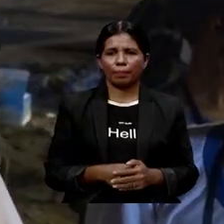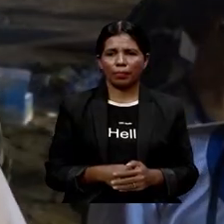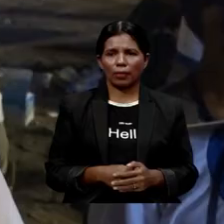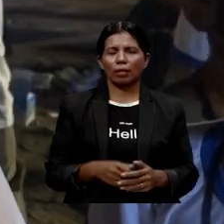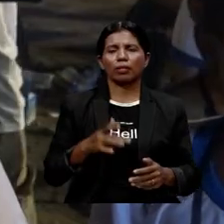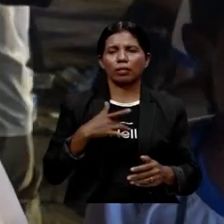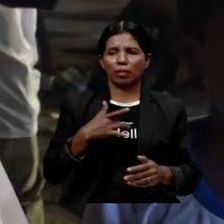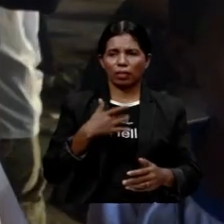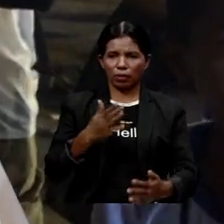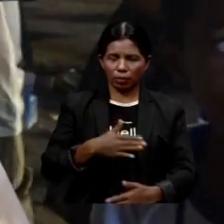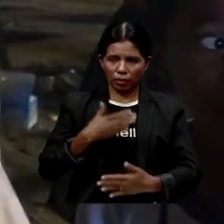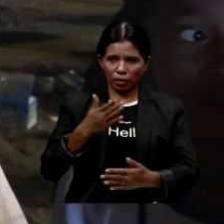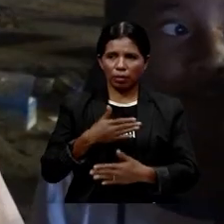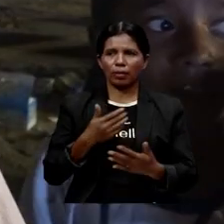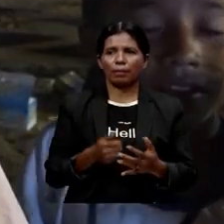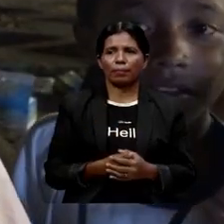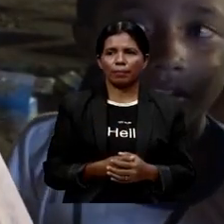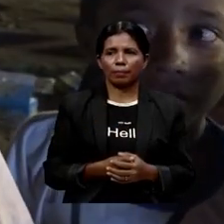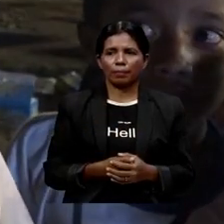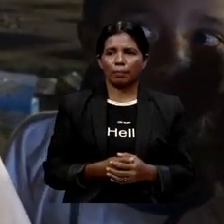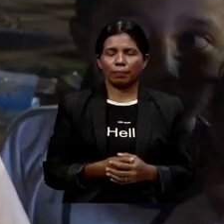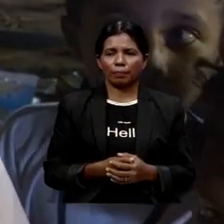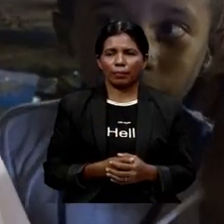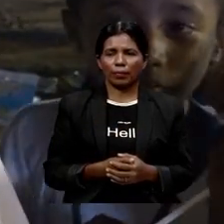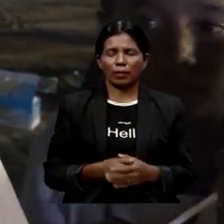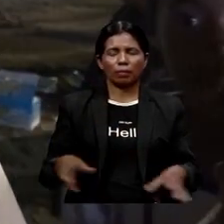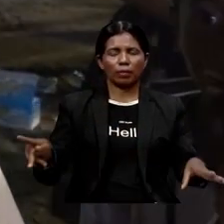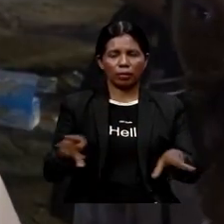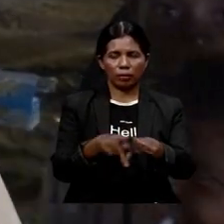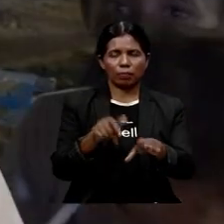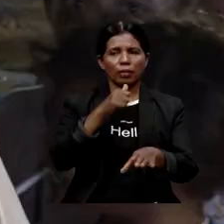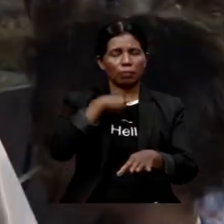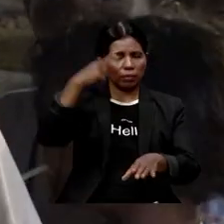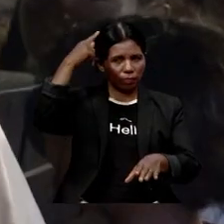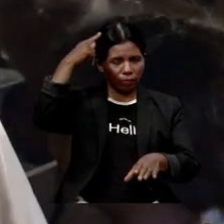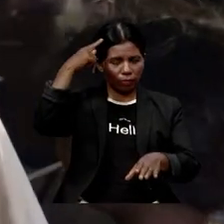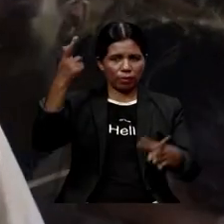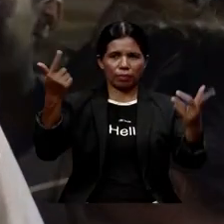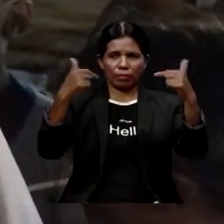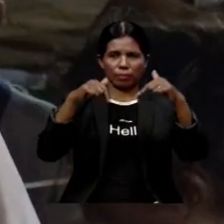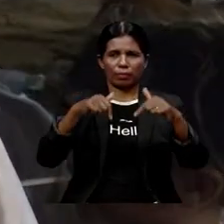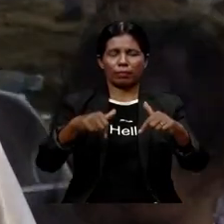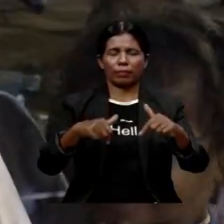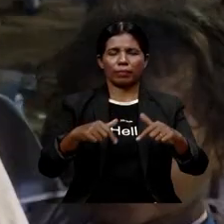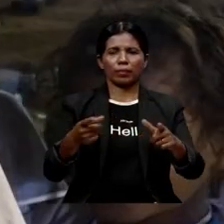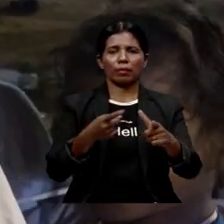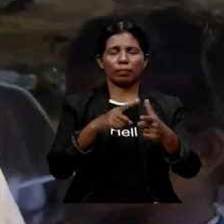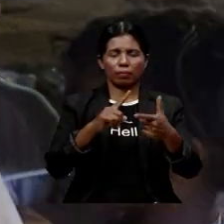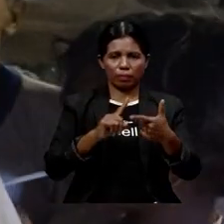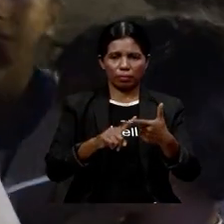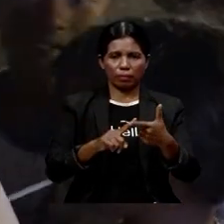sente contente e presenza sua santidade Santo